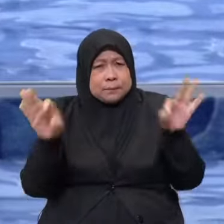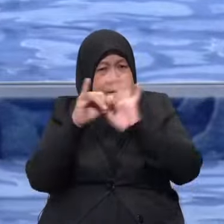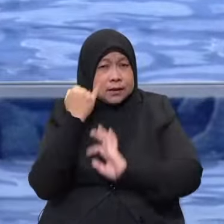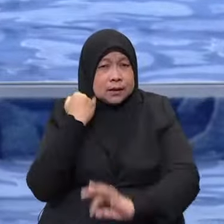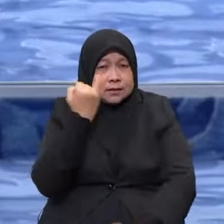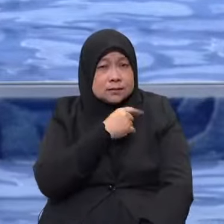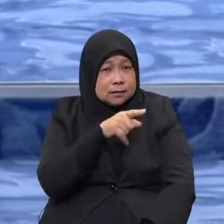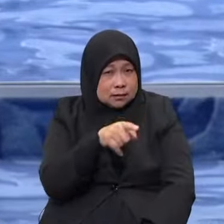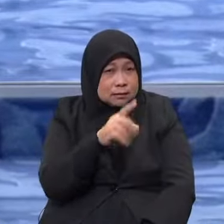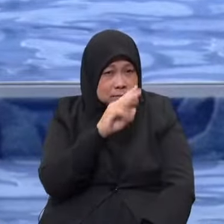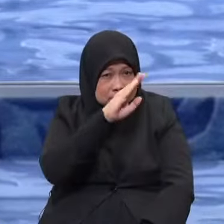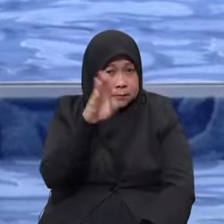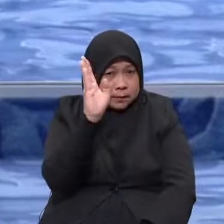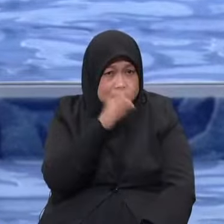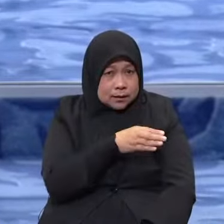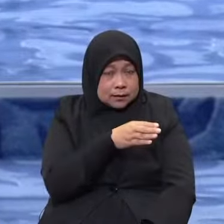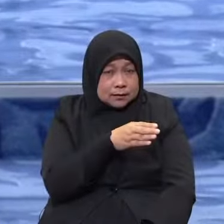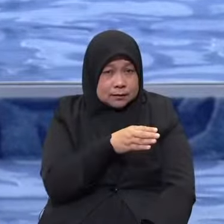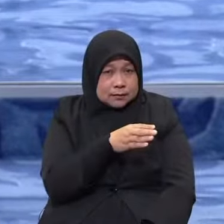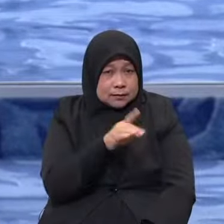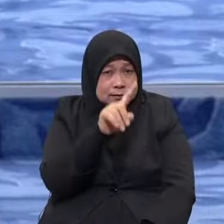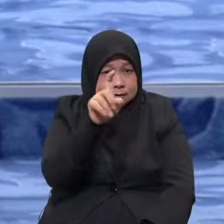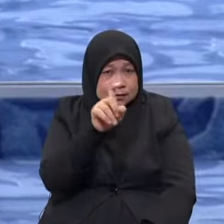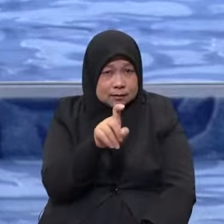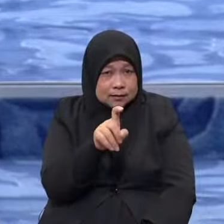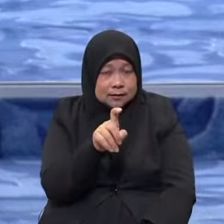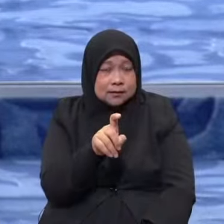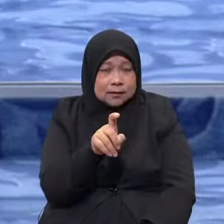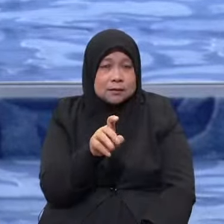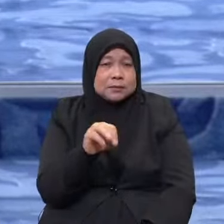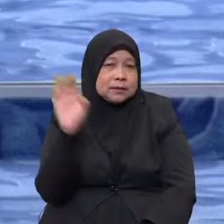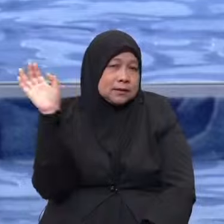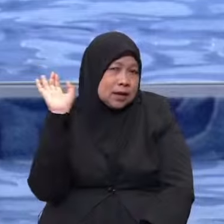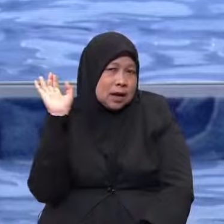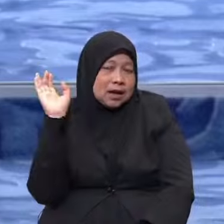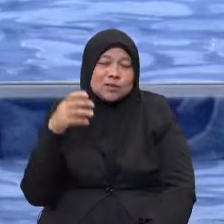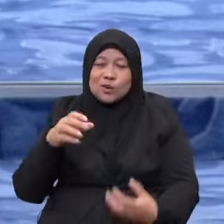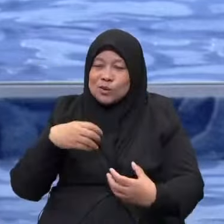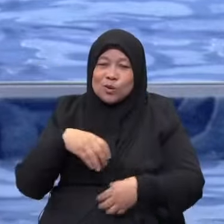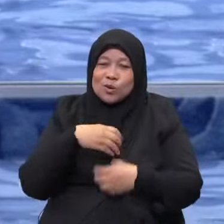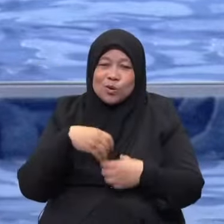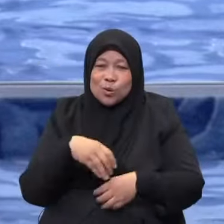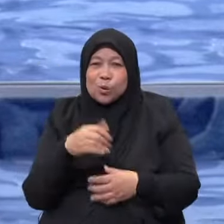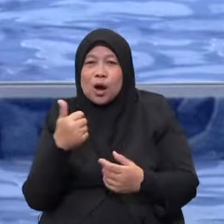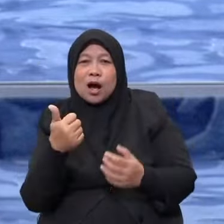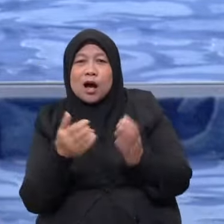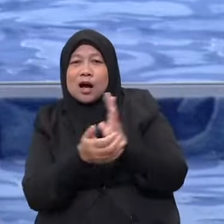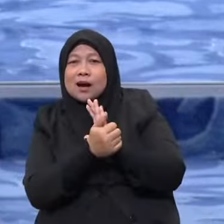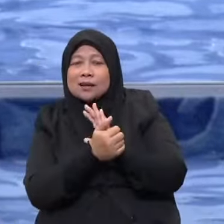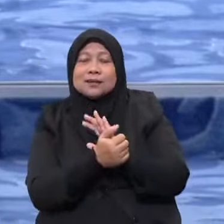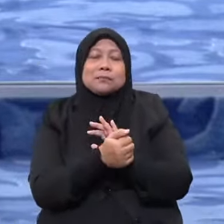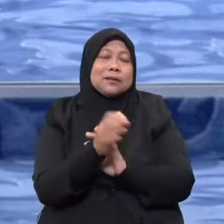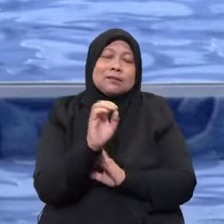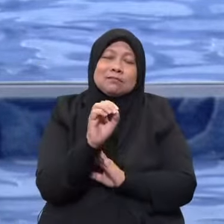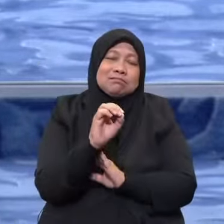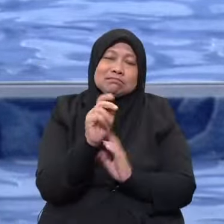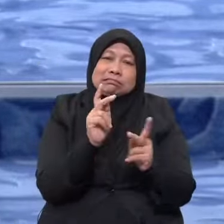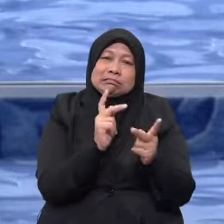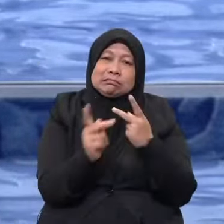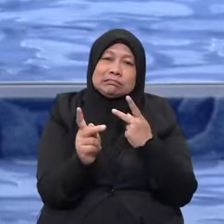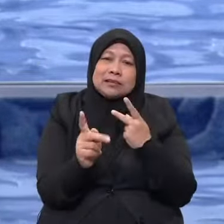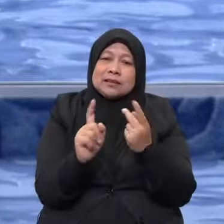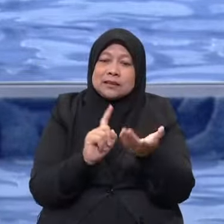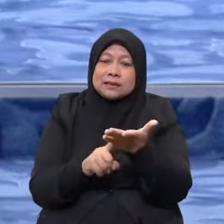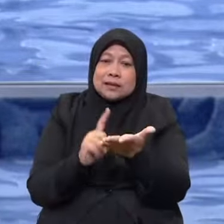Israel. Apakah kita batalkan? Dia bunyi sedaplah bagi orang dengar seronok. Kita ni hebat, pejuang. Tapi sebenarnya tidak realistik.